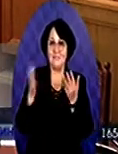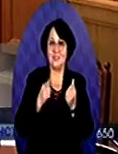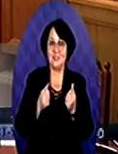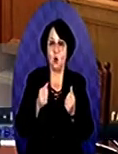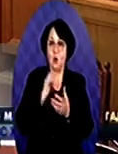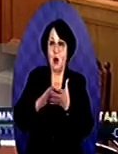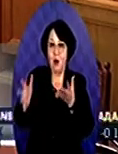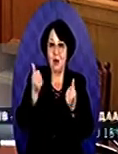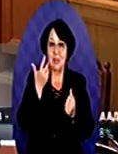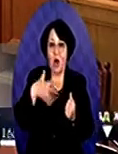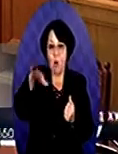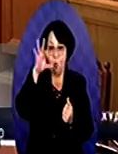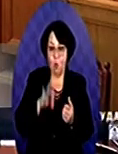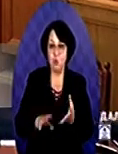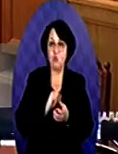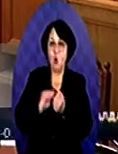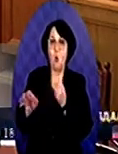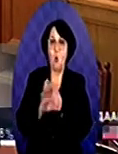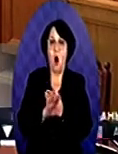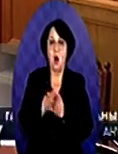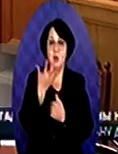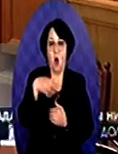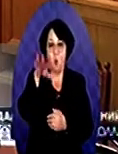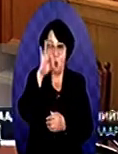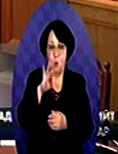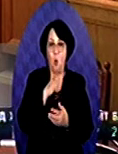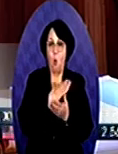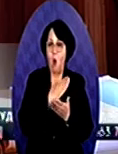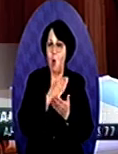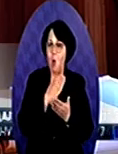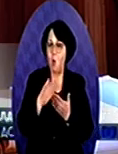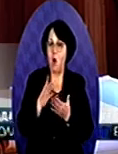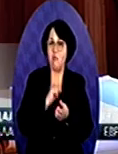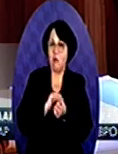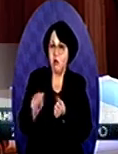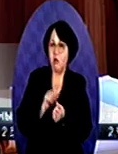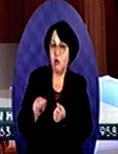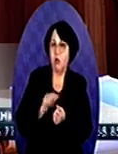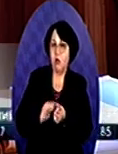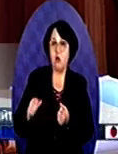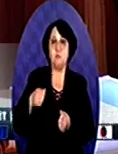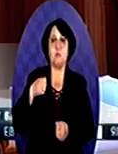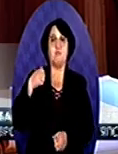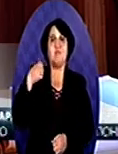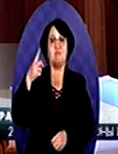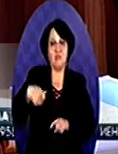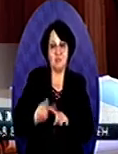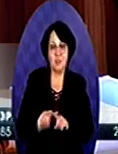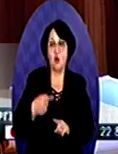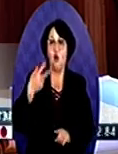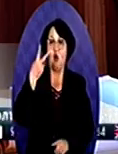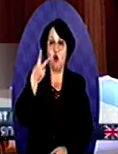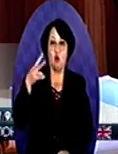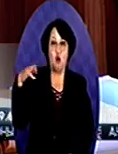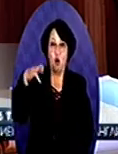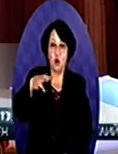бол төлөөд байгаа. Үлдсэний нь бол тодорхой графикаар төлж байгаа. Хоёр онгоцын нь бол бэлмөнгөөр авах